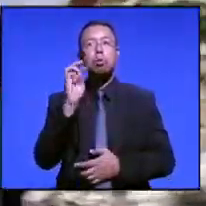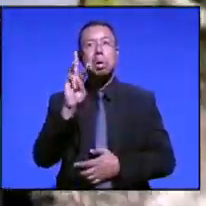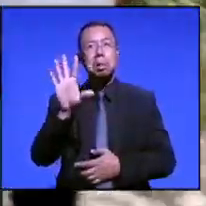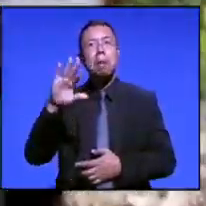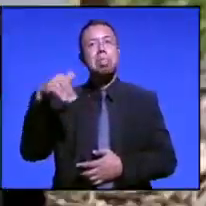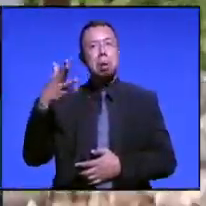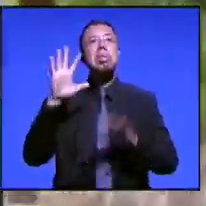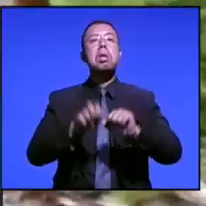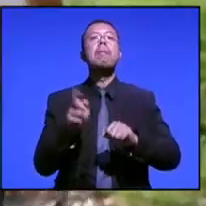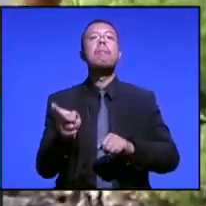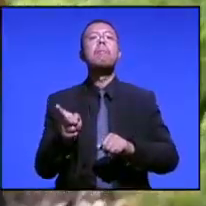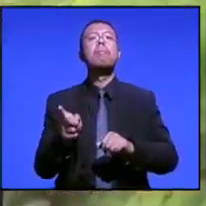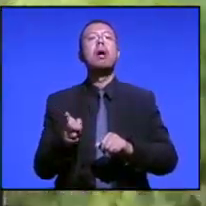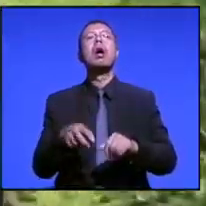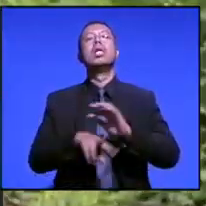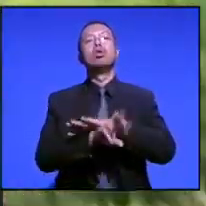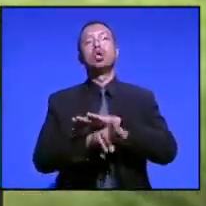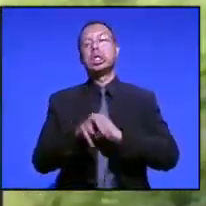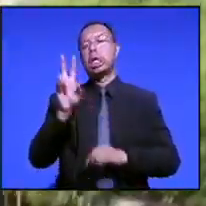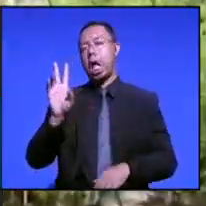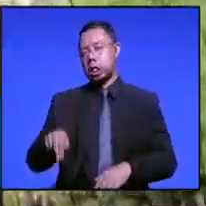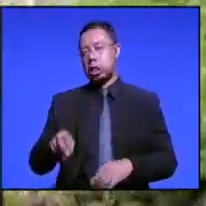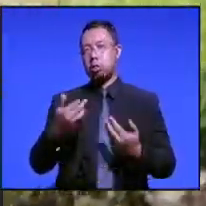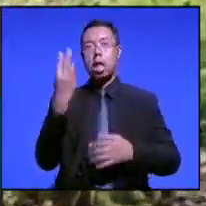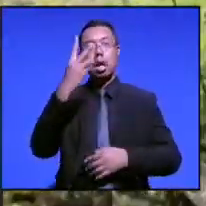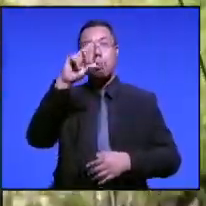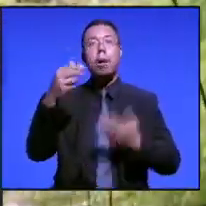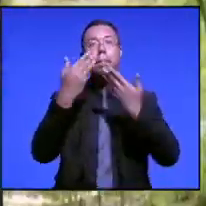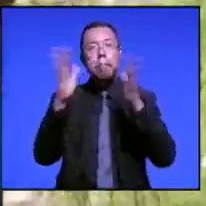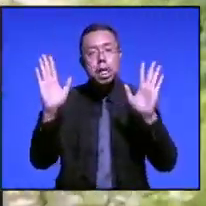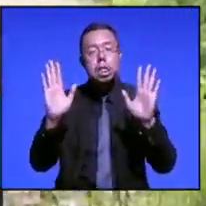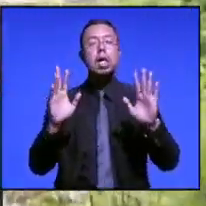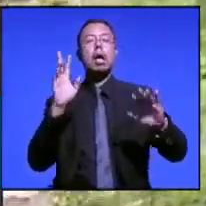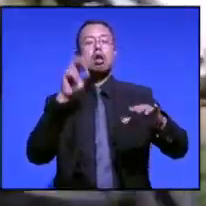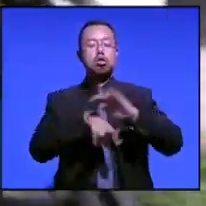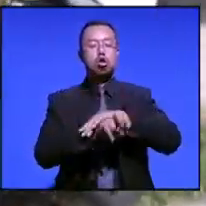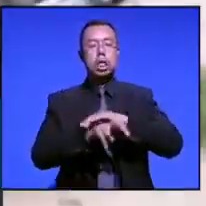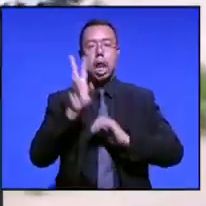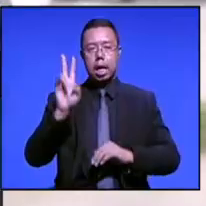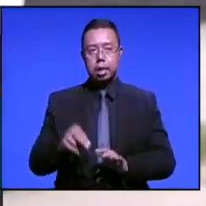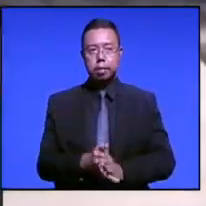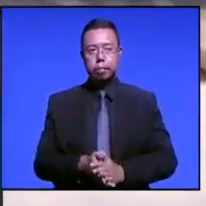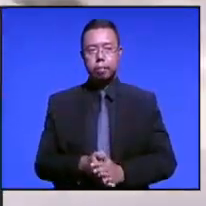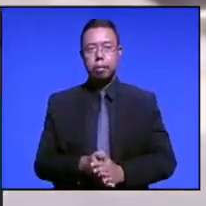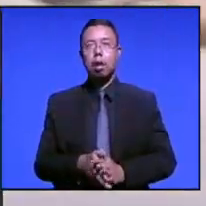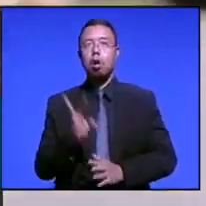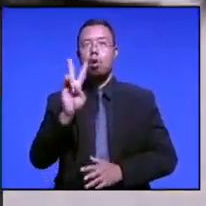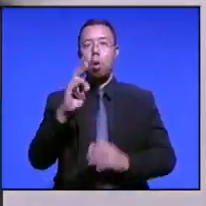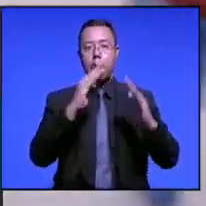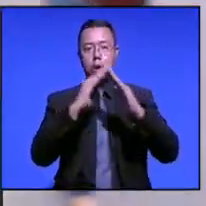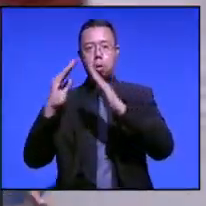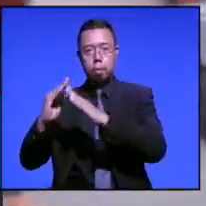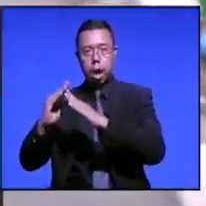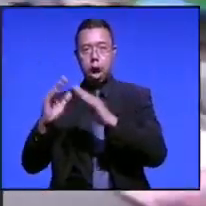diamankan lantaran kembali melakukan aksi kejahatan setelah 3 bulan lalu bebas dari jeruji besi. Pelaku membobol dua rumah yang